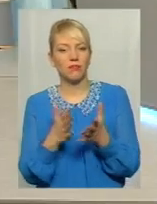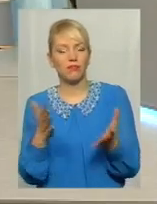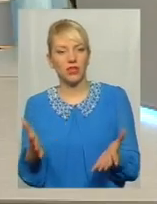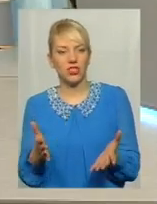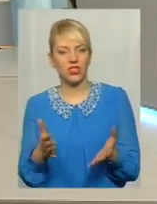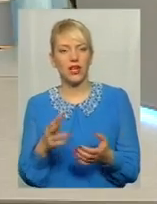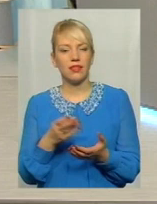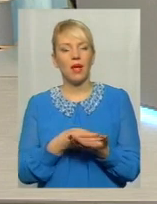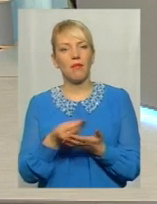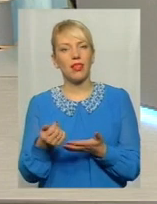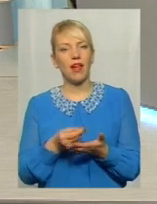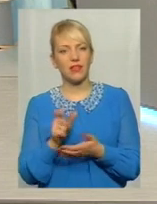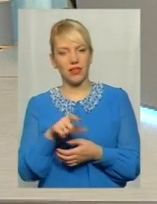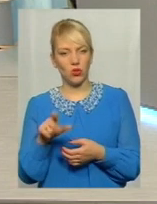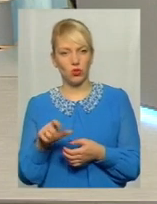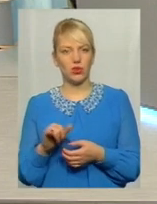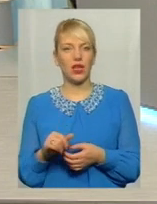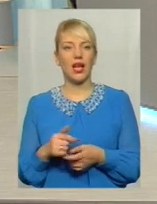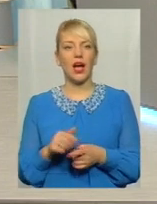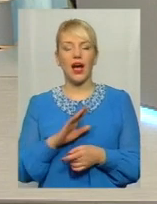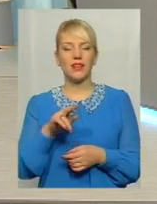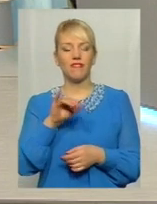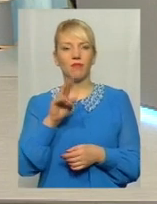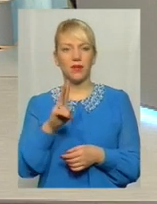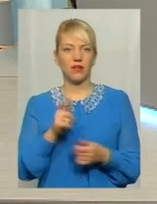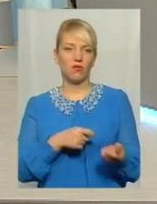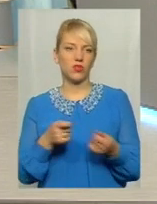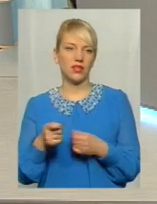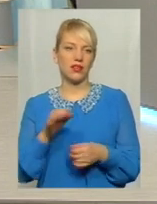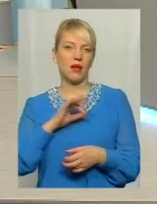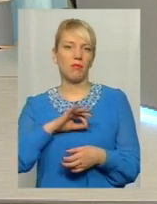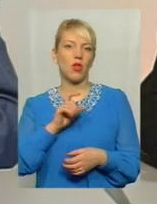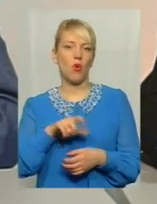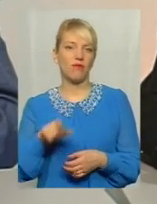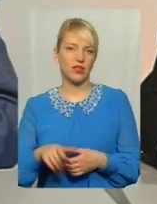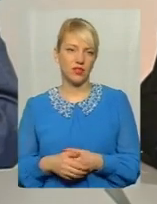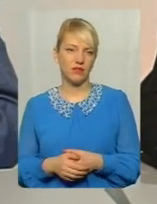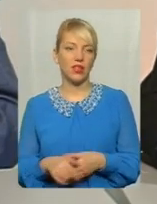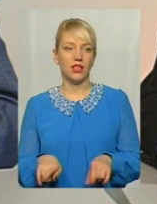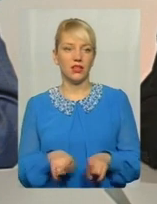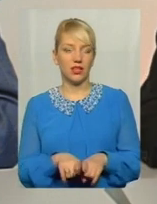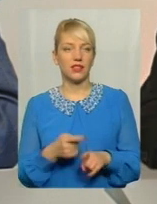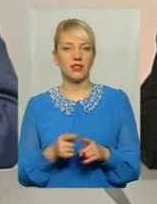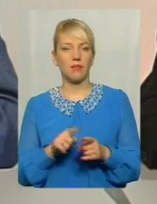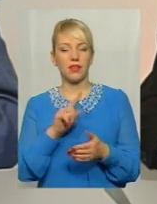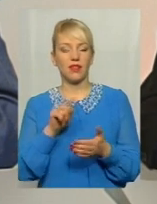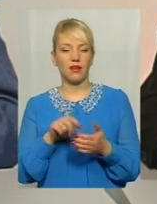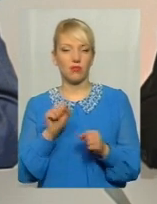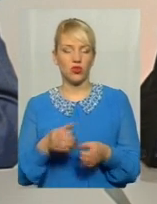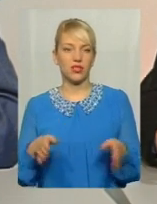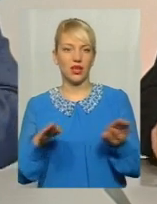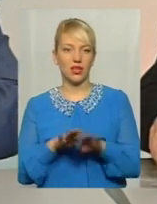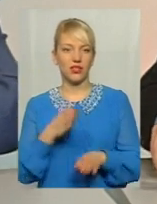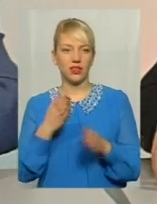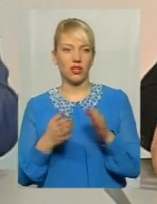платному пасажирі, а не в години пік перевозити пільговиків. І таким чином це питання можна закрити. Я вам більше скажу, якщо